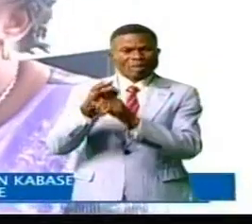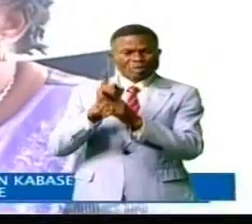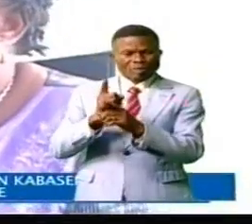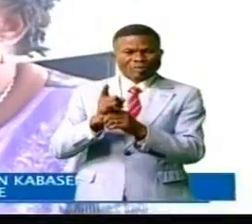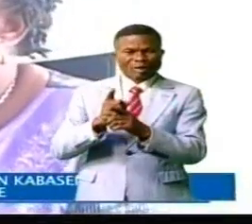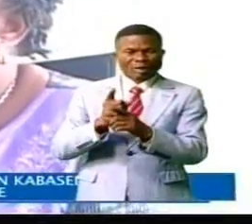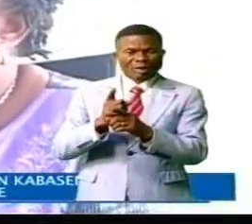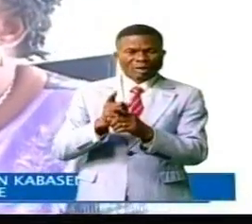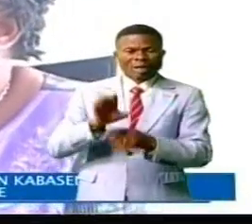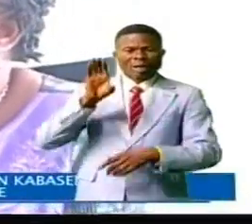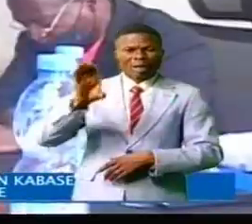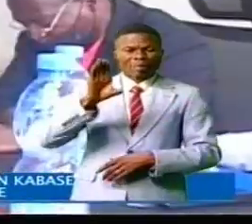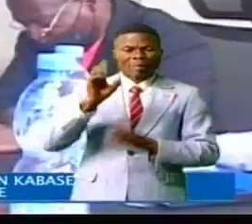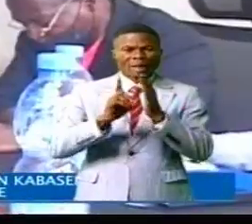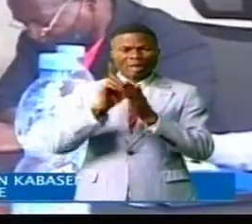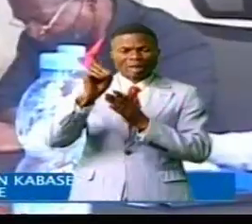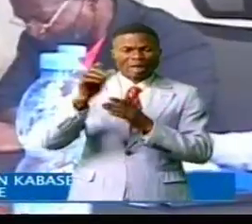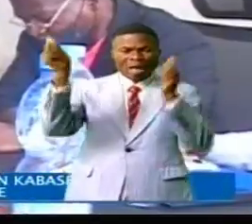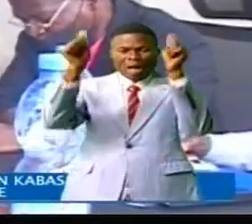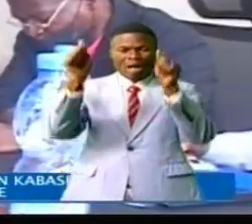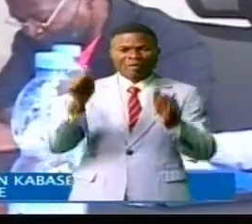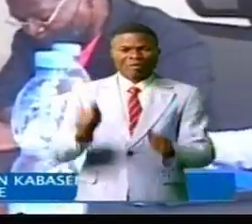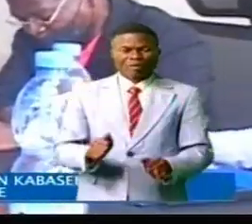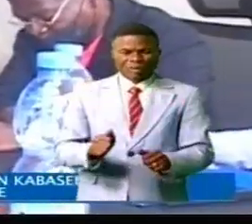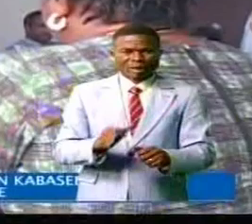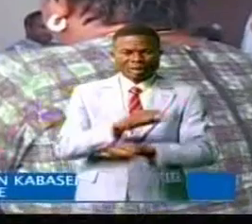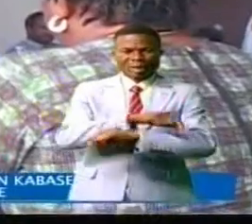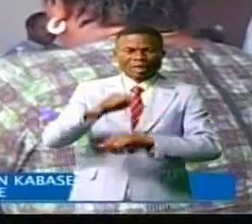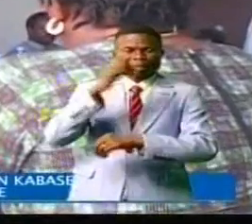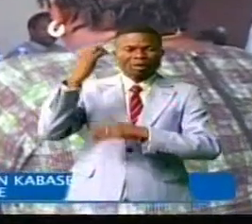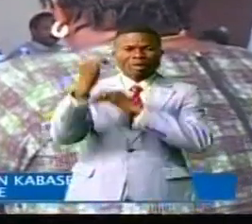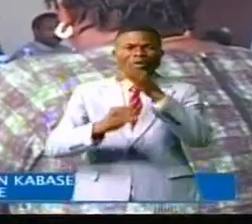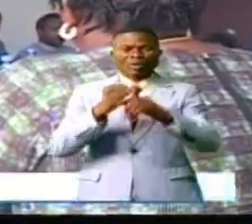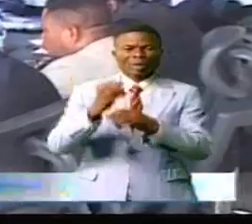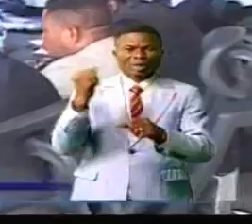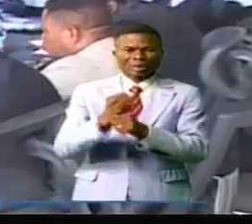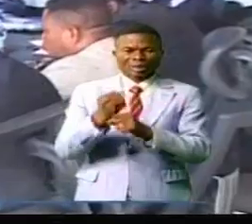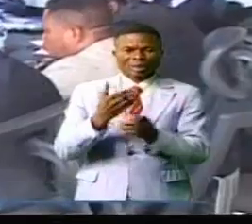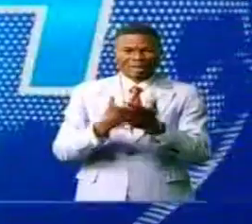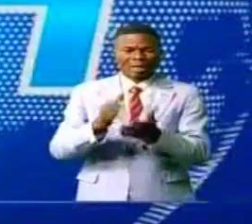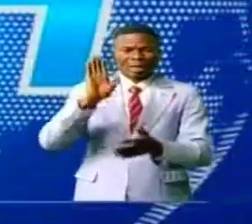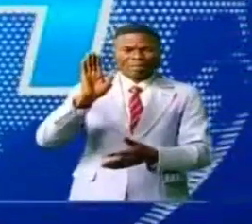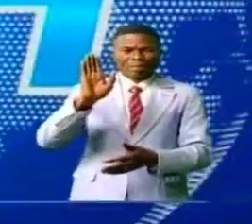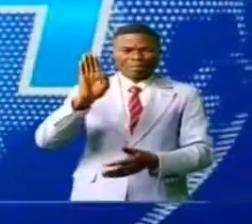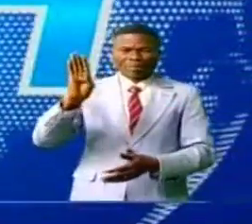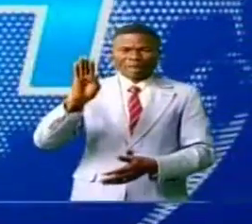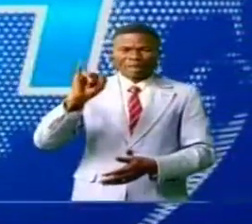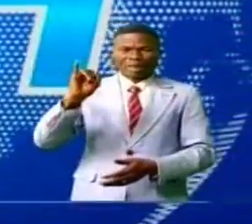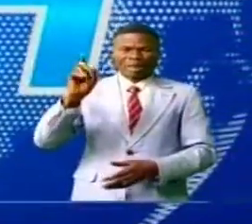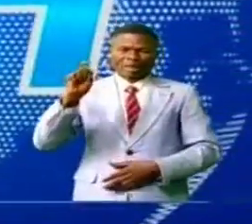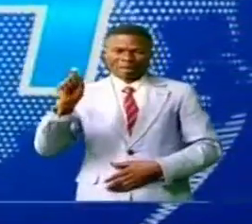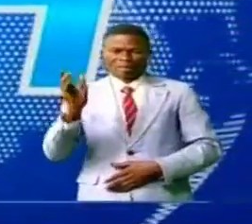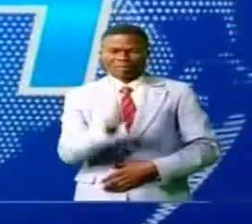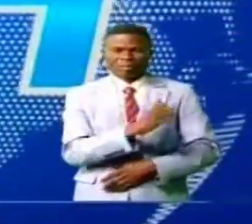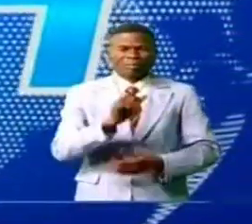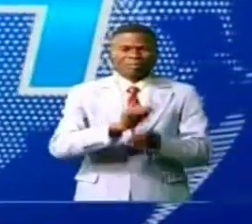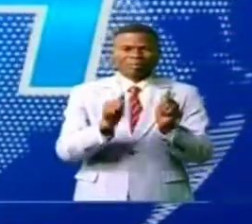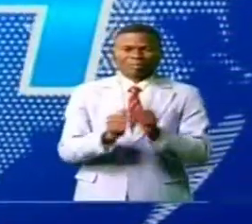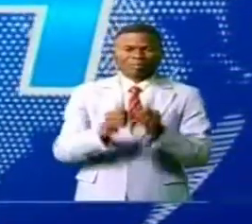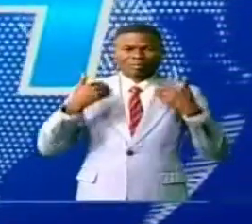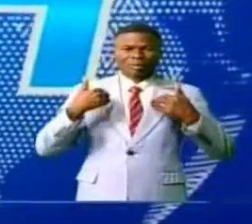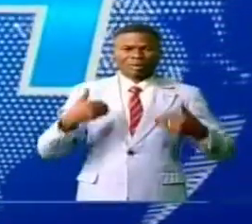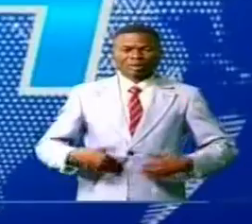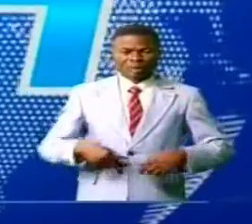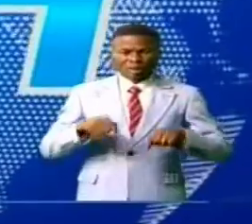par la Banque de développement africaine et le Bureau international du travail, BIT. Au chapitre de la santé,